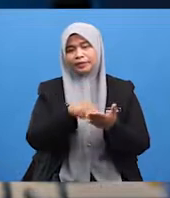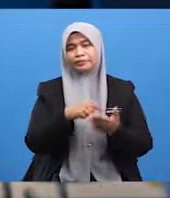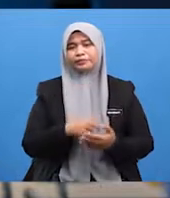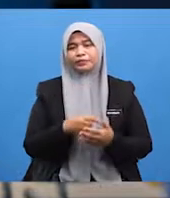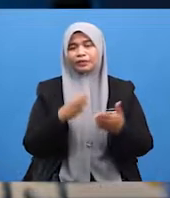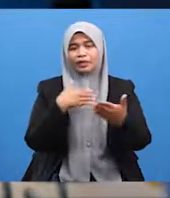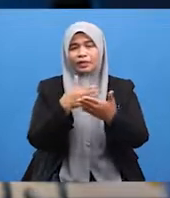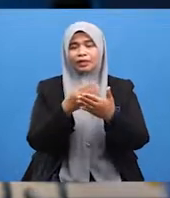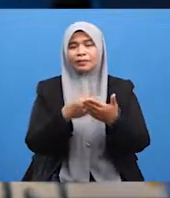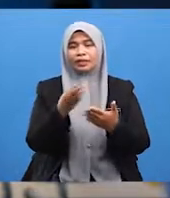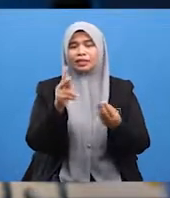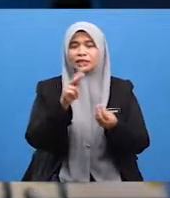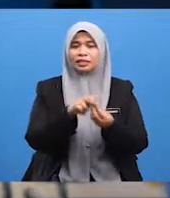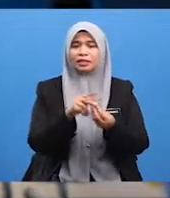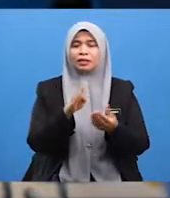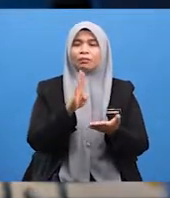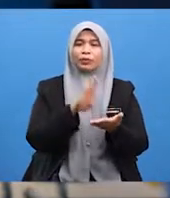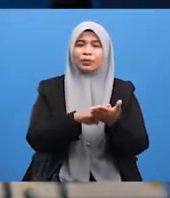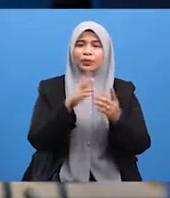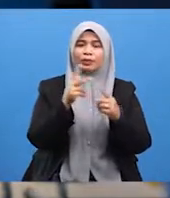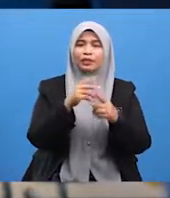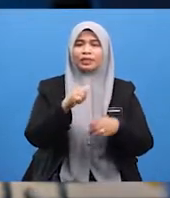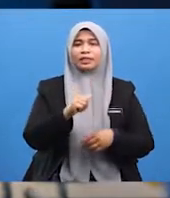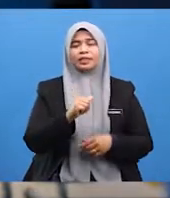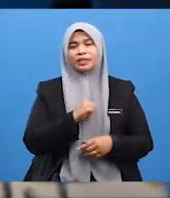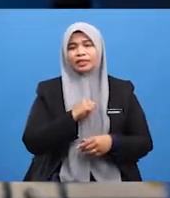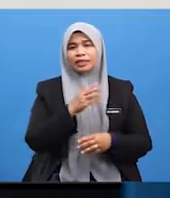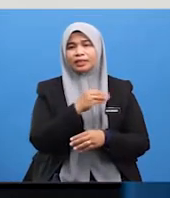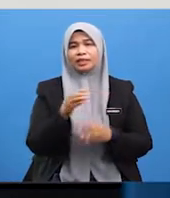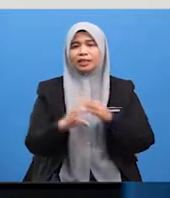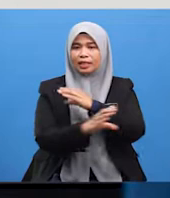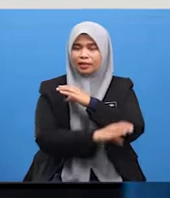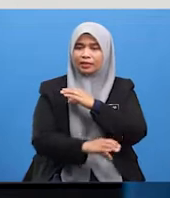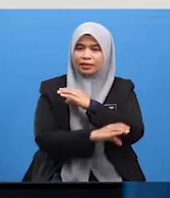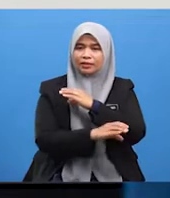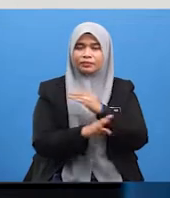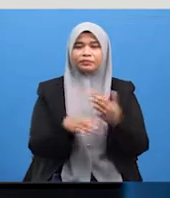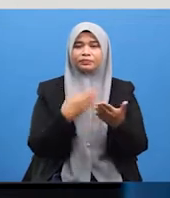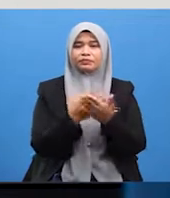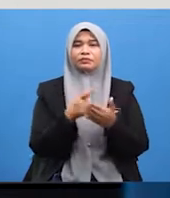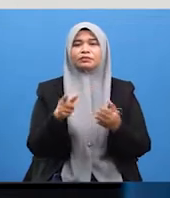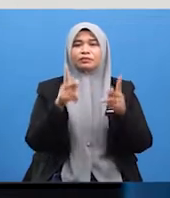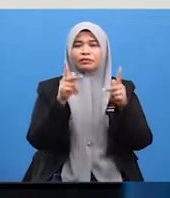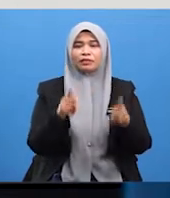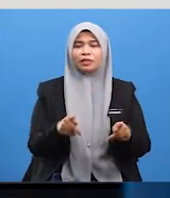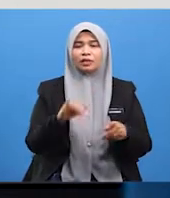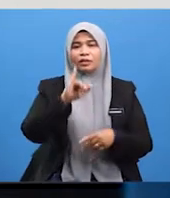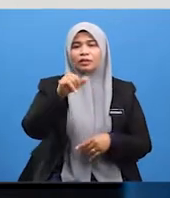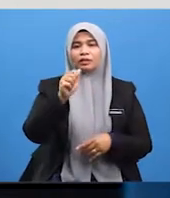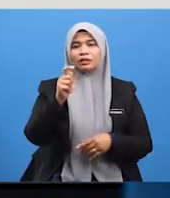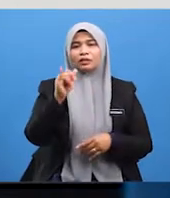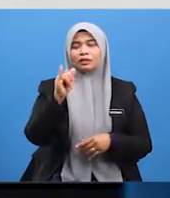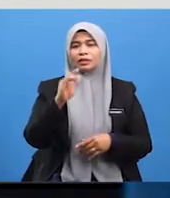sehingga memberi kesan buruk terhadap diri dan negara. Baiklah pelajar, jati diri